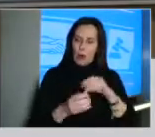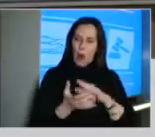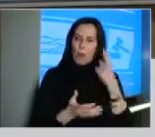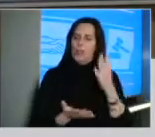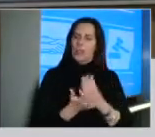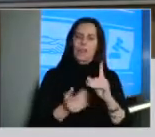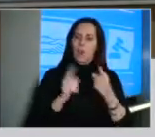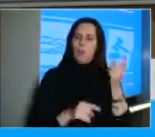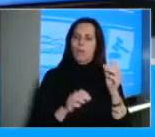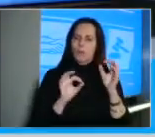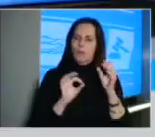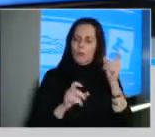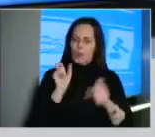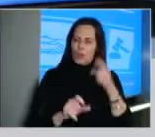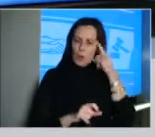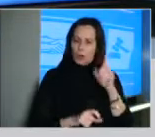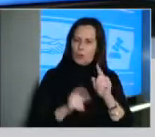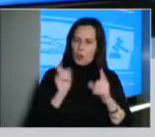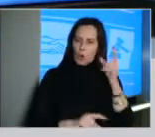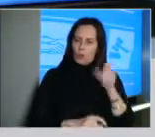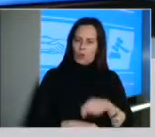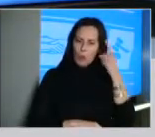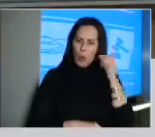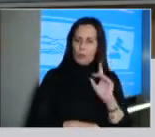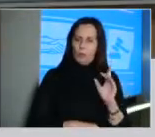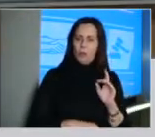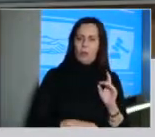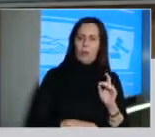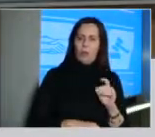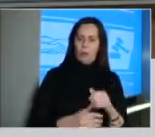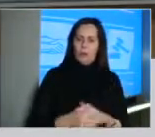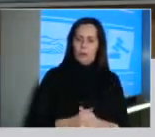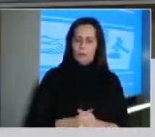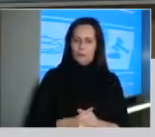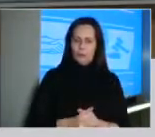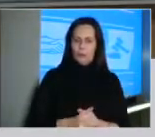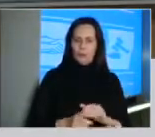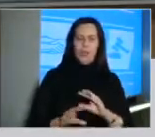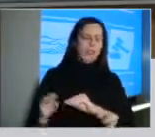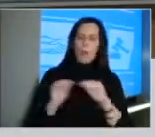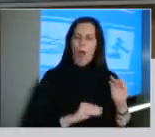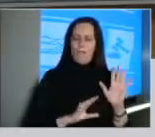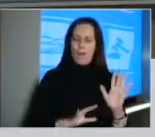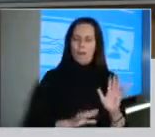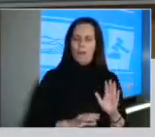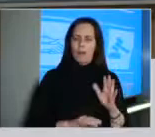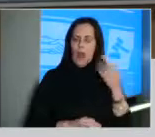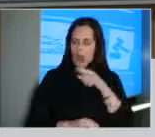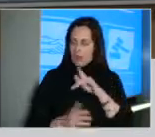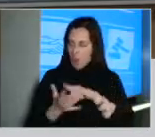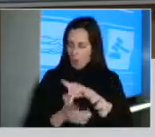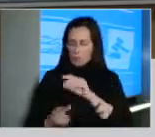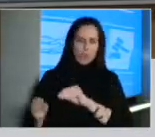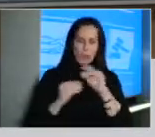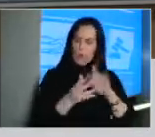או שזה כבר קורה בפועל ואנשים פשוט לא יודעים? זה קורה, אנשים לא יודעים, לא, זה באנגלית זה נקרא portability, זאת אומרת זה מועבר. היית אצל מעביד א',